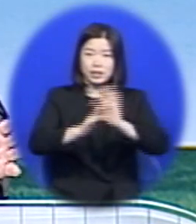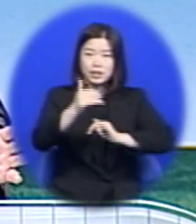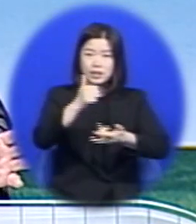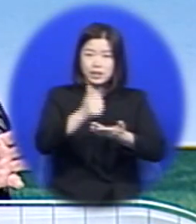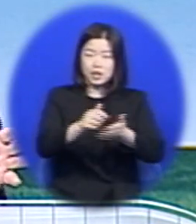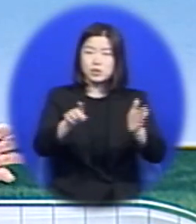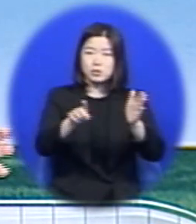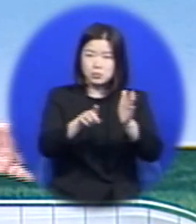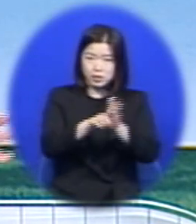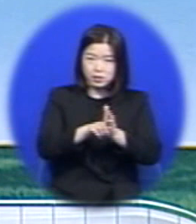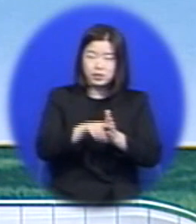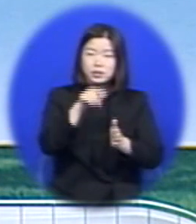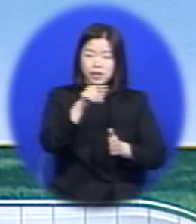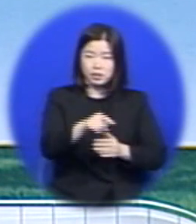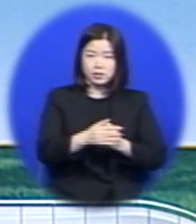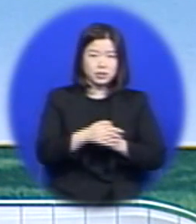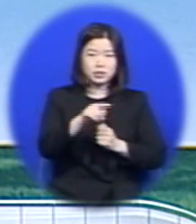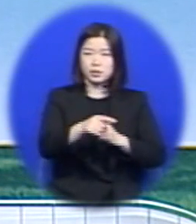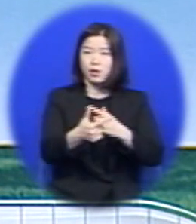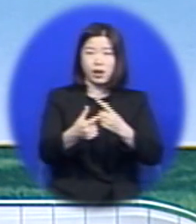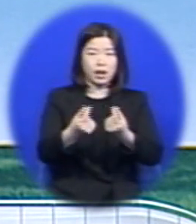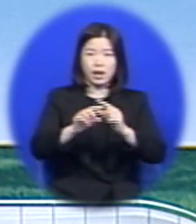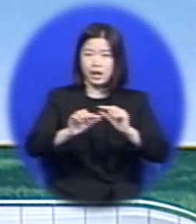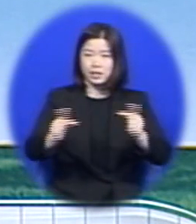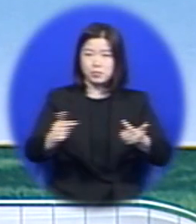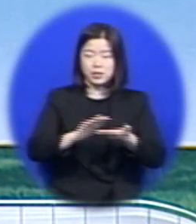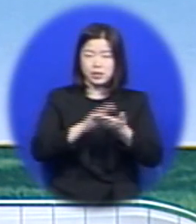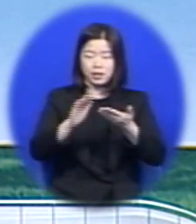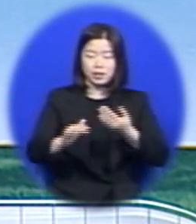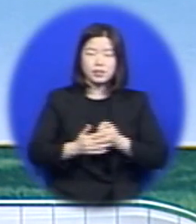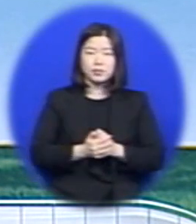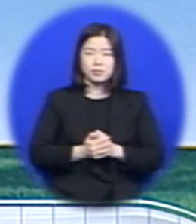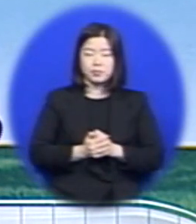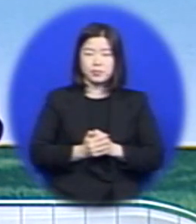믿으시는 원리는 그런 게 아닙니다.